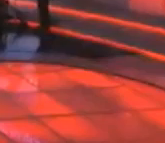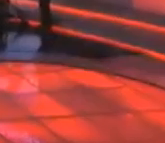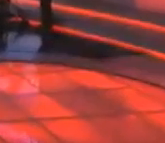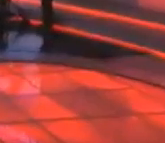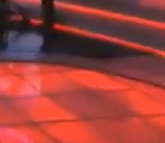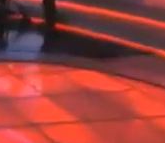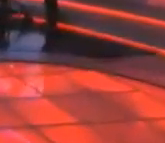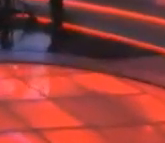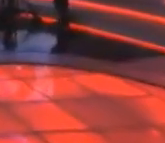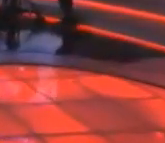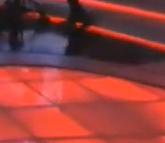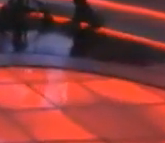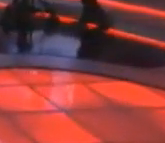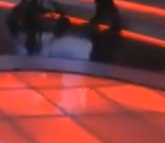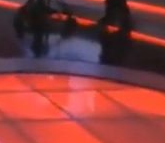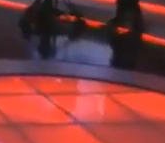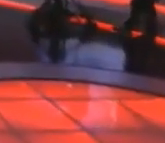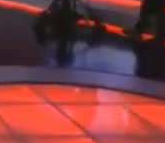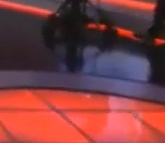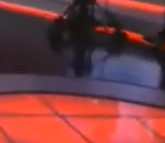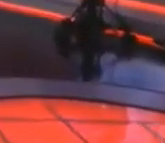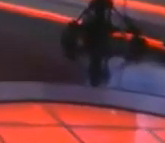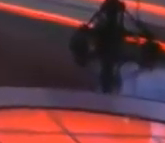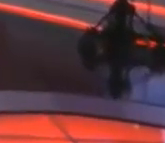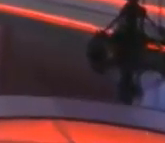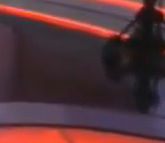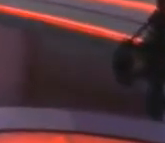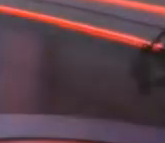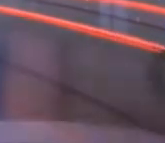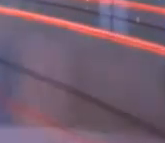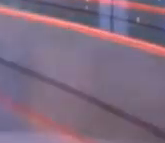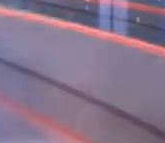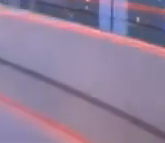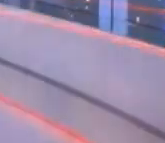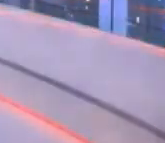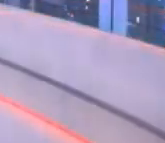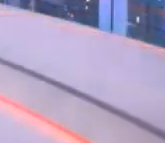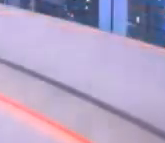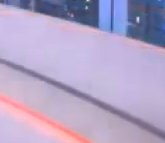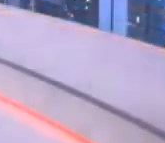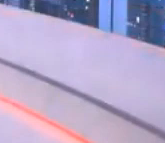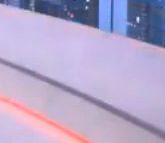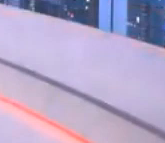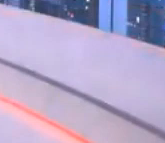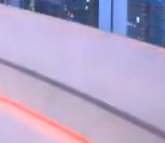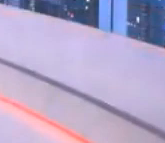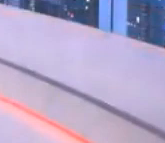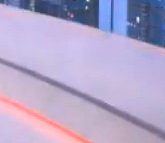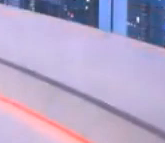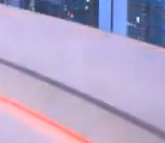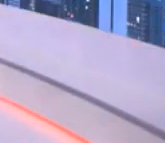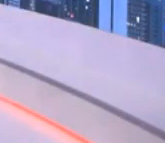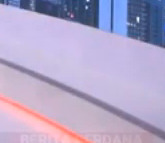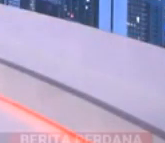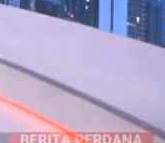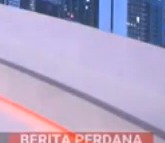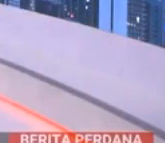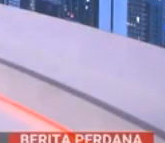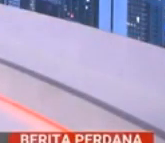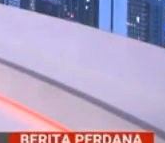hai bingung vcd holdings berhad mencatat keuntungan